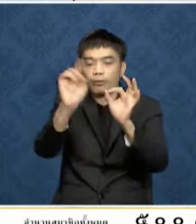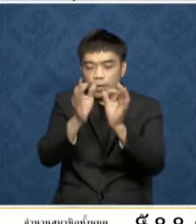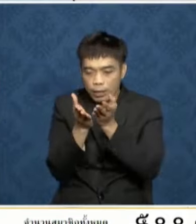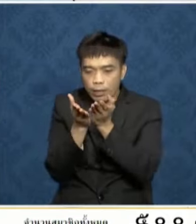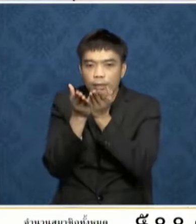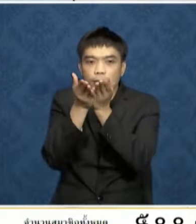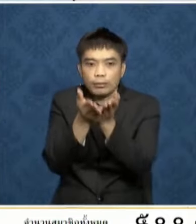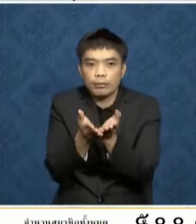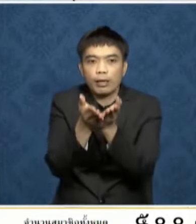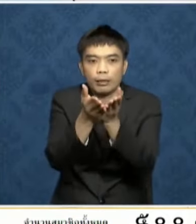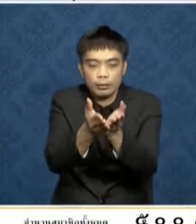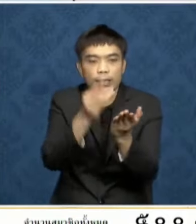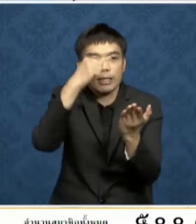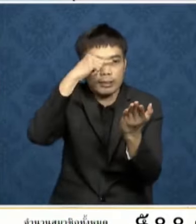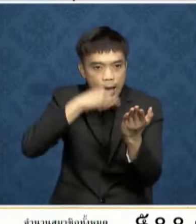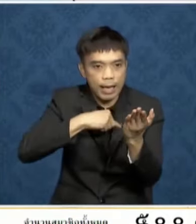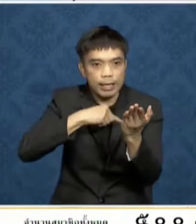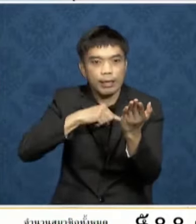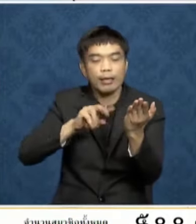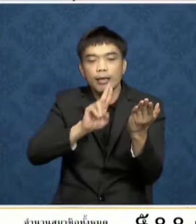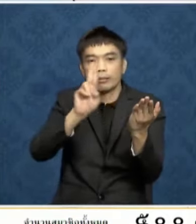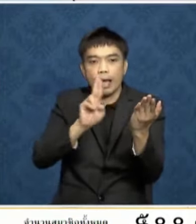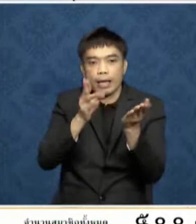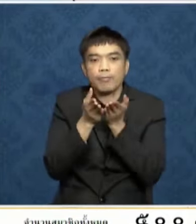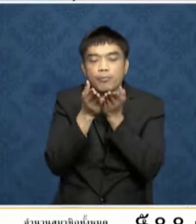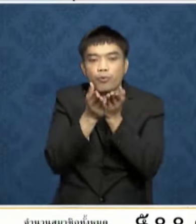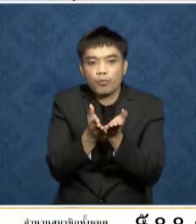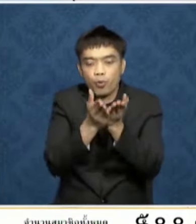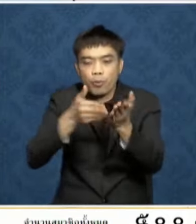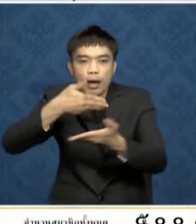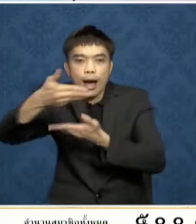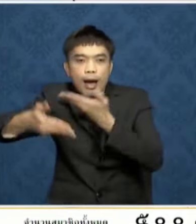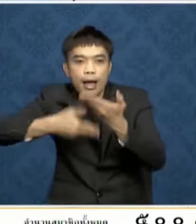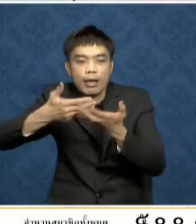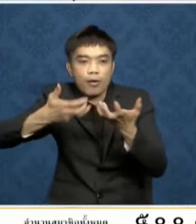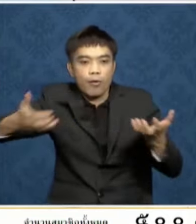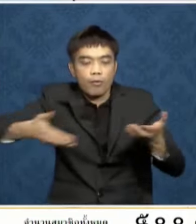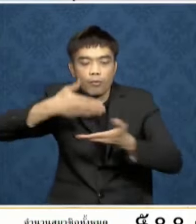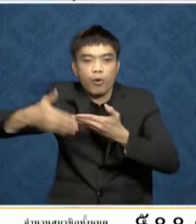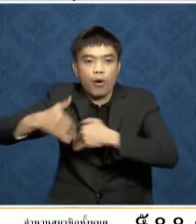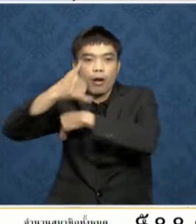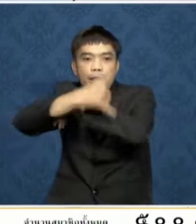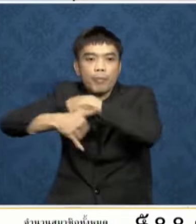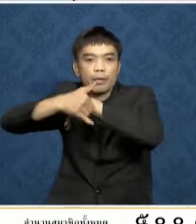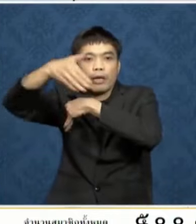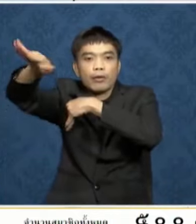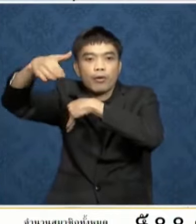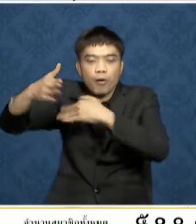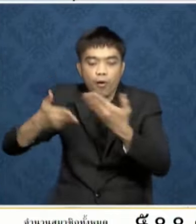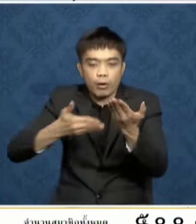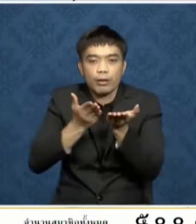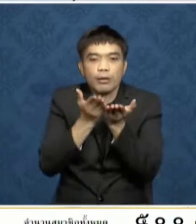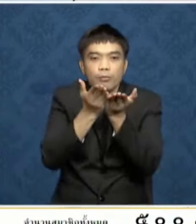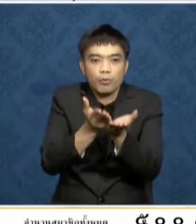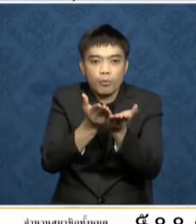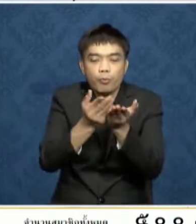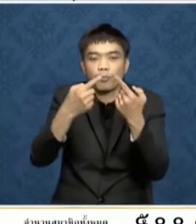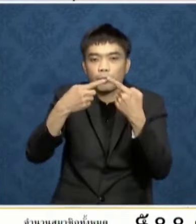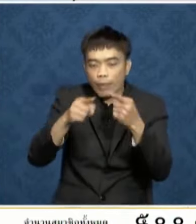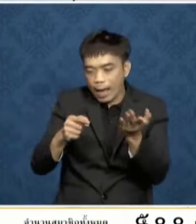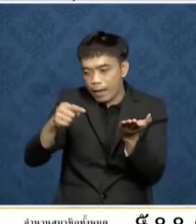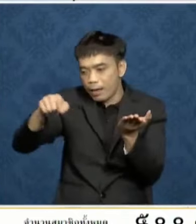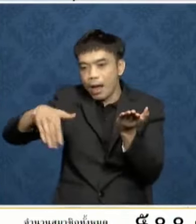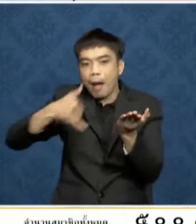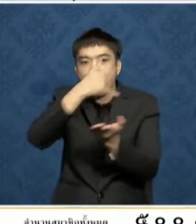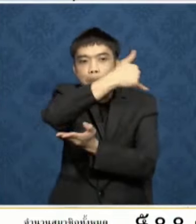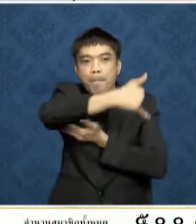เหสินค้าที่ไทยเองก็ใช้พืนที่ตรงนนในการเดินเรือค้าขายกัปเทศแทบเอเชีตาวนออกแต่ดความที่ประเทศไทยเองกมคสพ์อันดีกัปเทศแทบนน